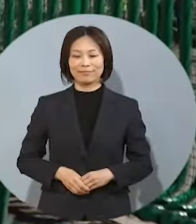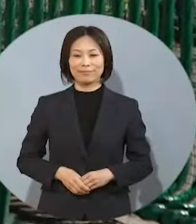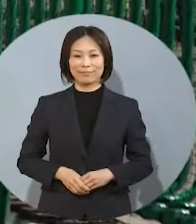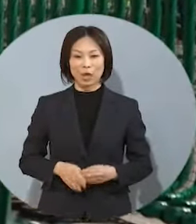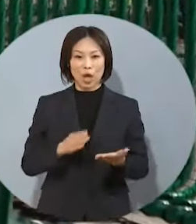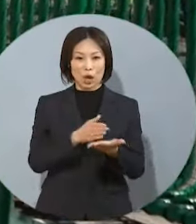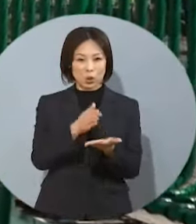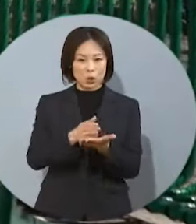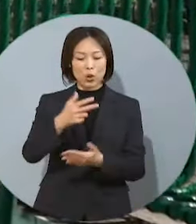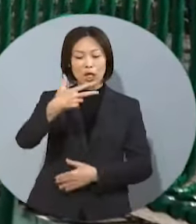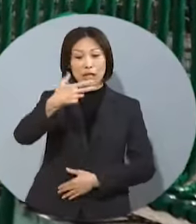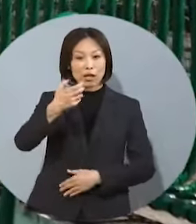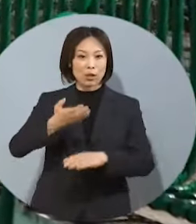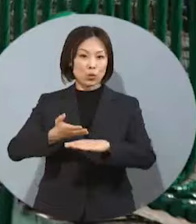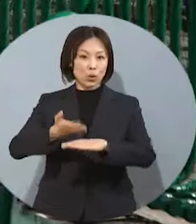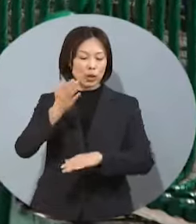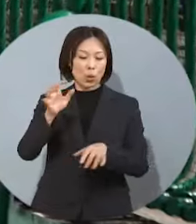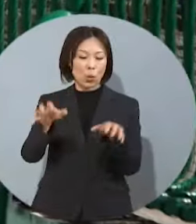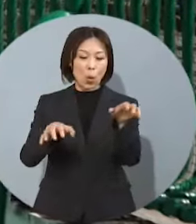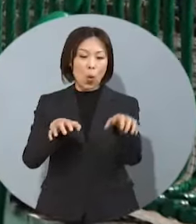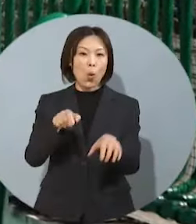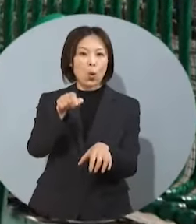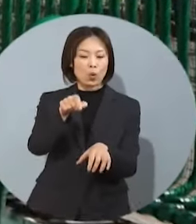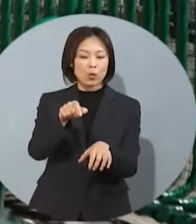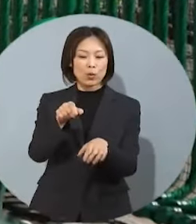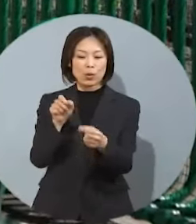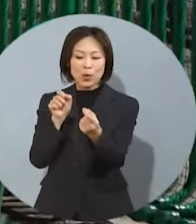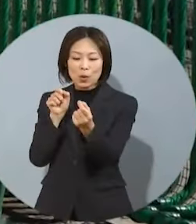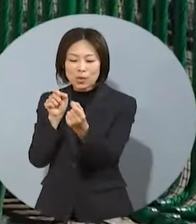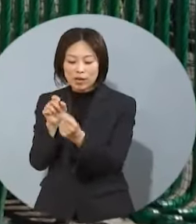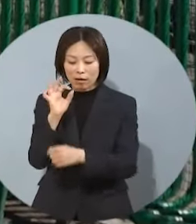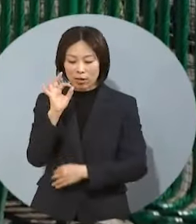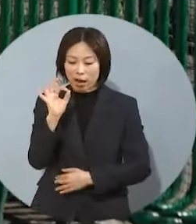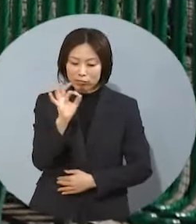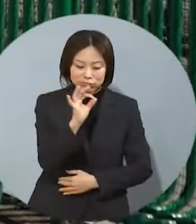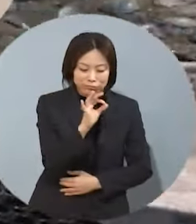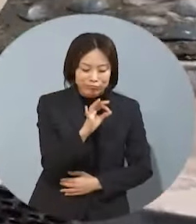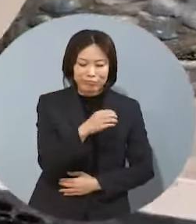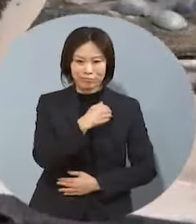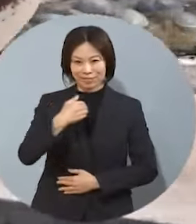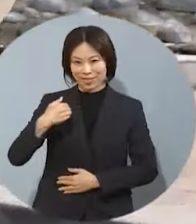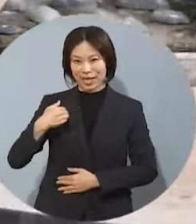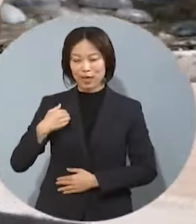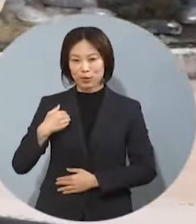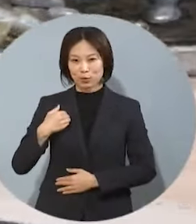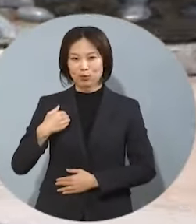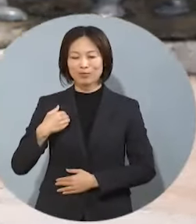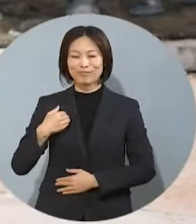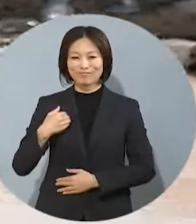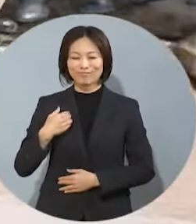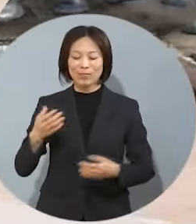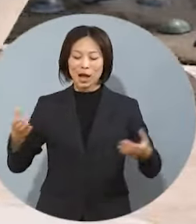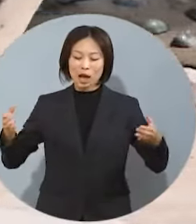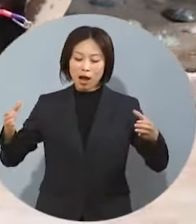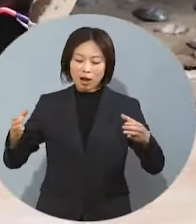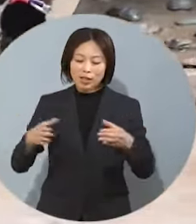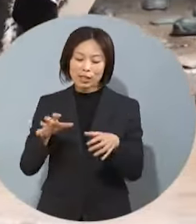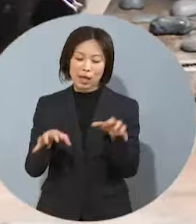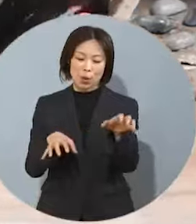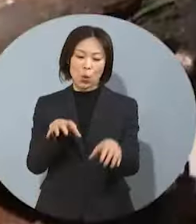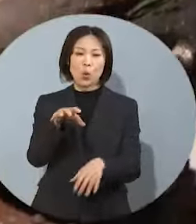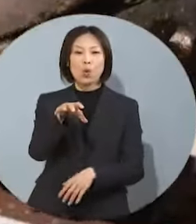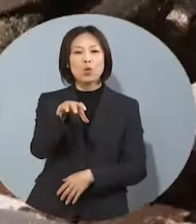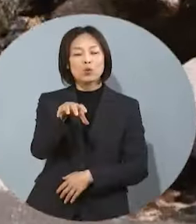70種類以上の動物たちを近い距離で見ることができ、小さな動物園ならでは